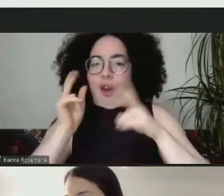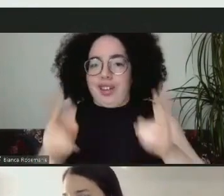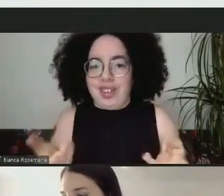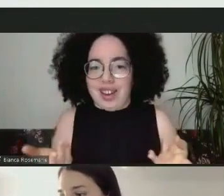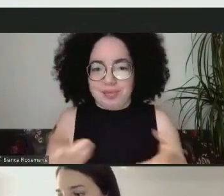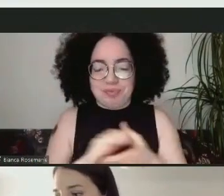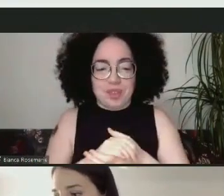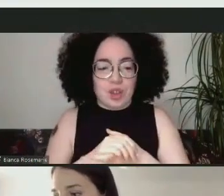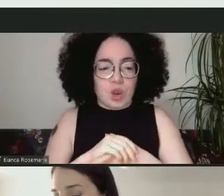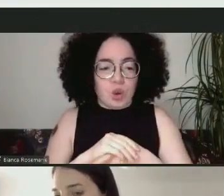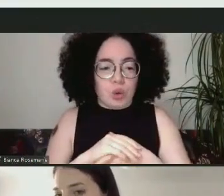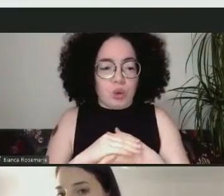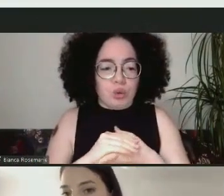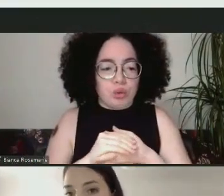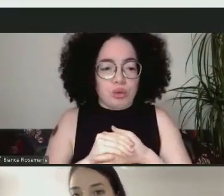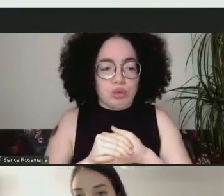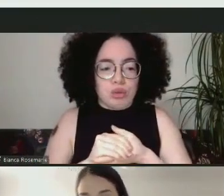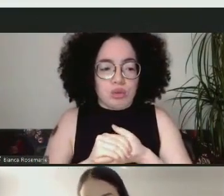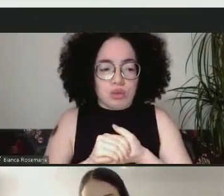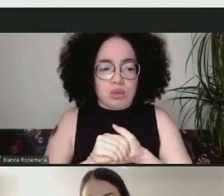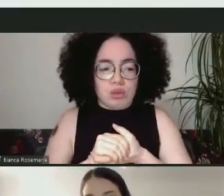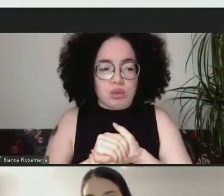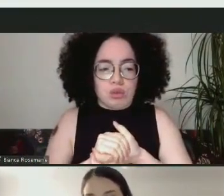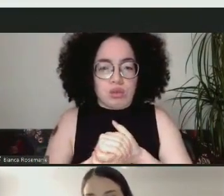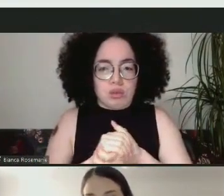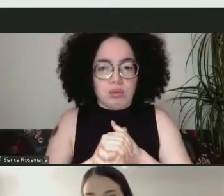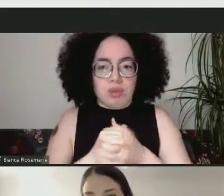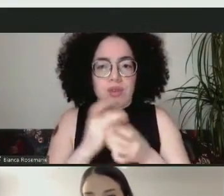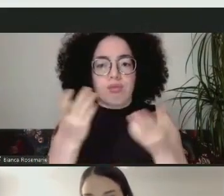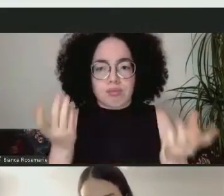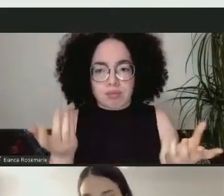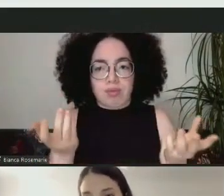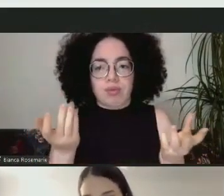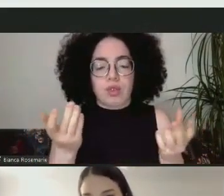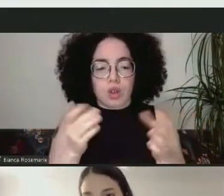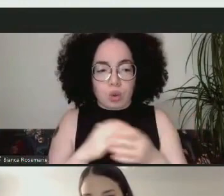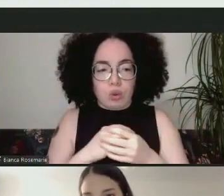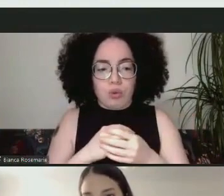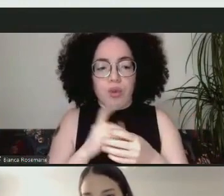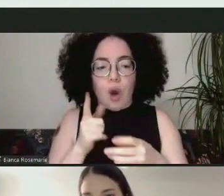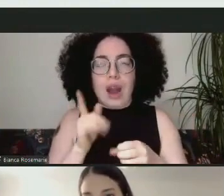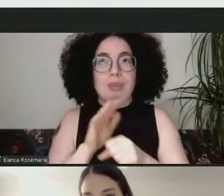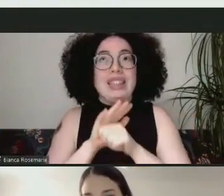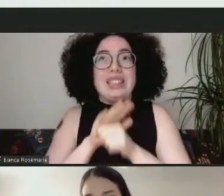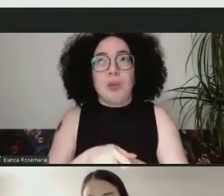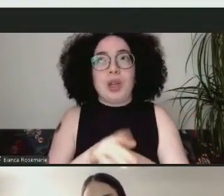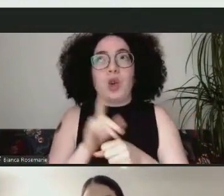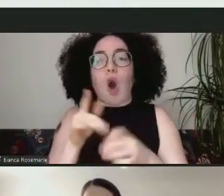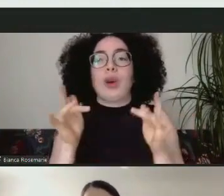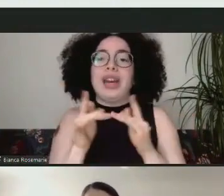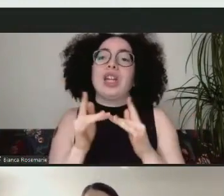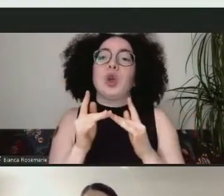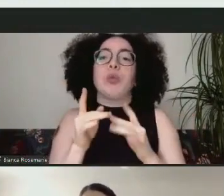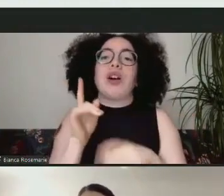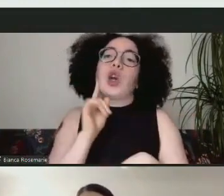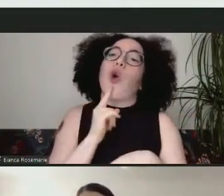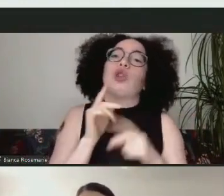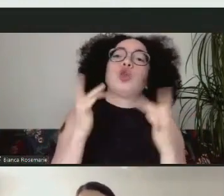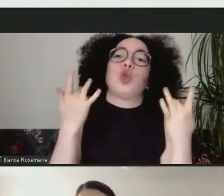Personen oder halt generell Personen, die nicht hören können. Und genau,